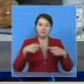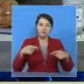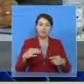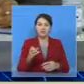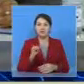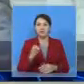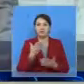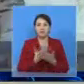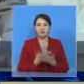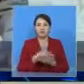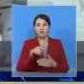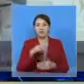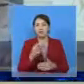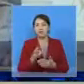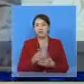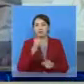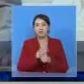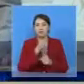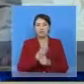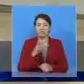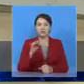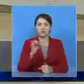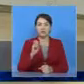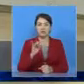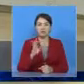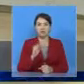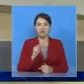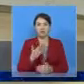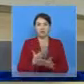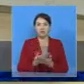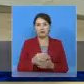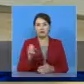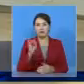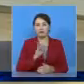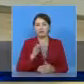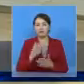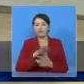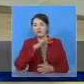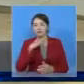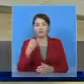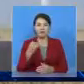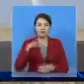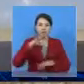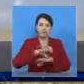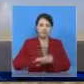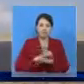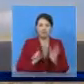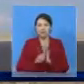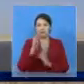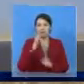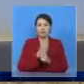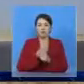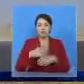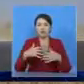отраслях. Именно так можно охарактеризовать деятельность Кельдыбая Испагамбетова. В его биографии значится много интересных фактов. Начинал помощником